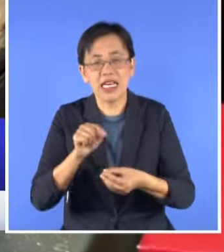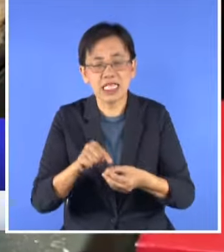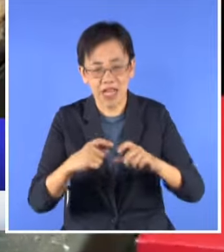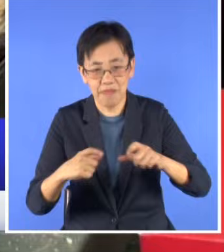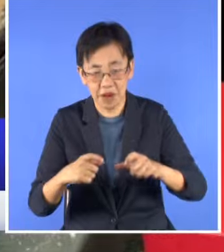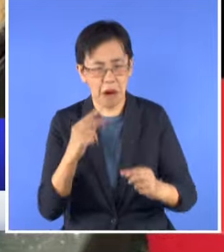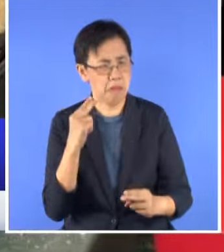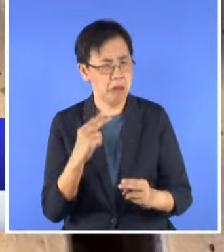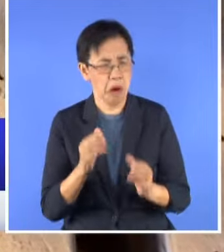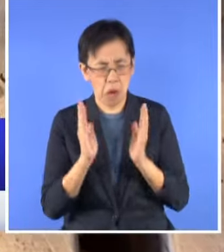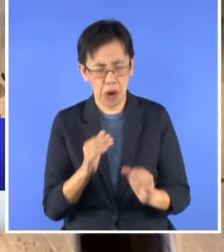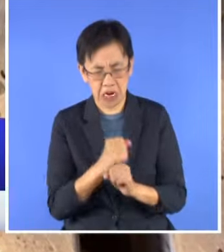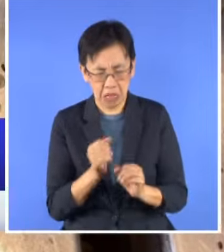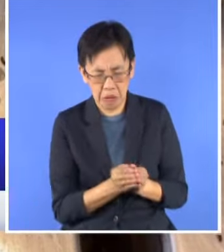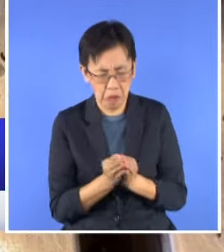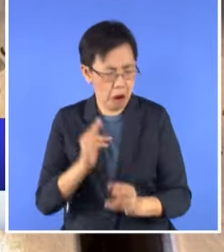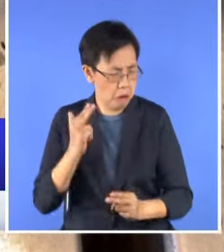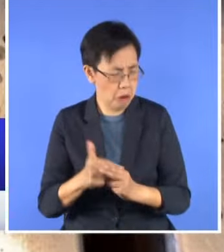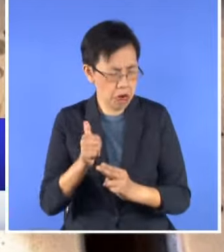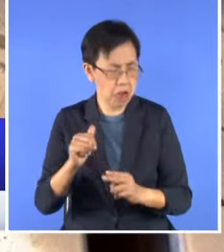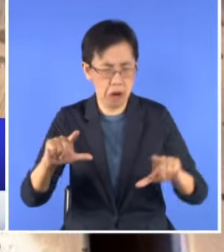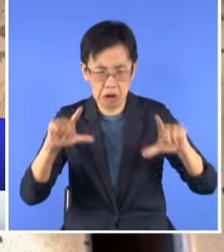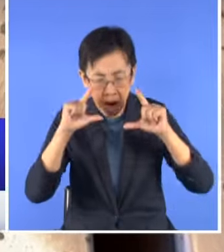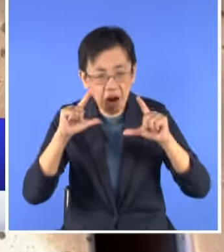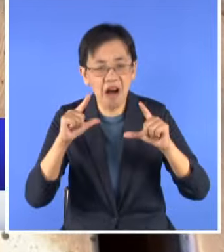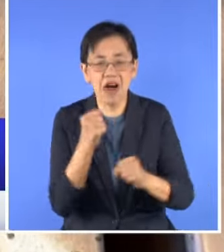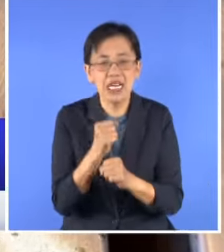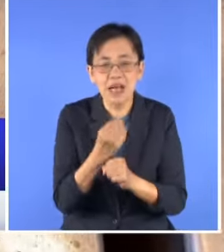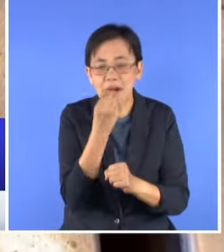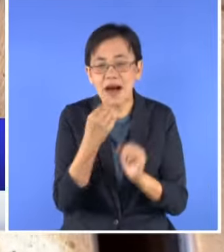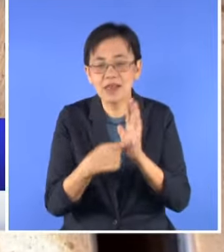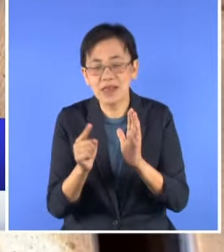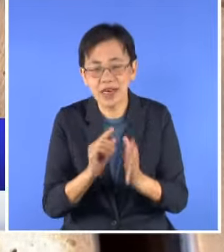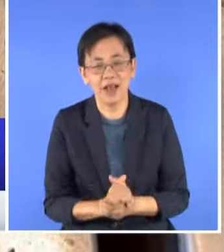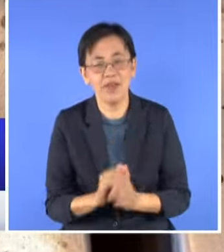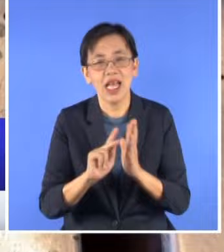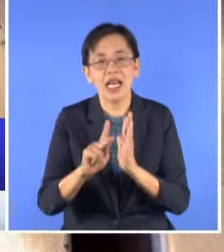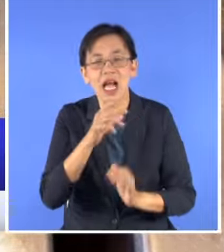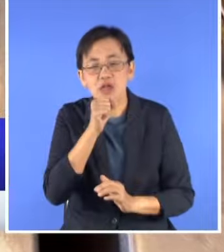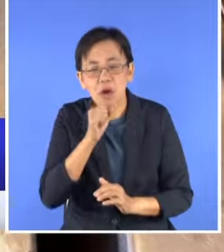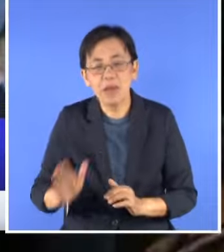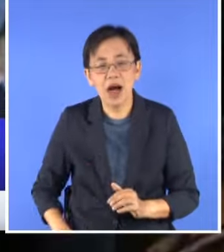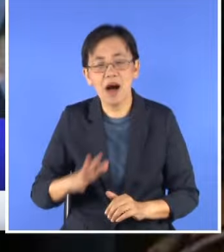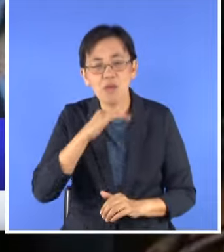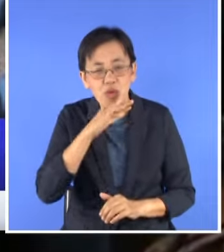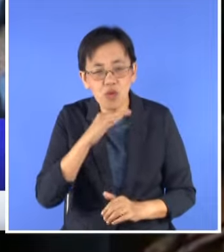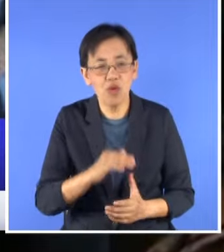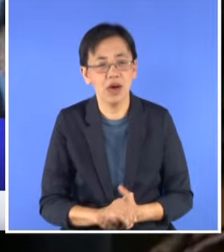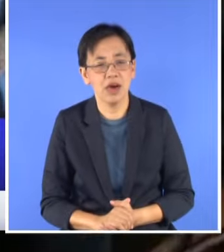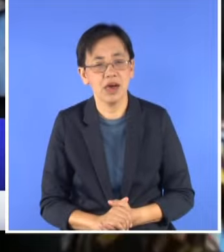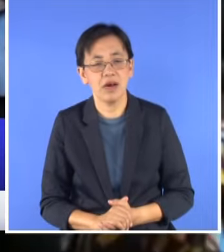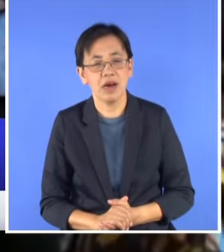ระดับแนวหน้าของประเทศมารังสรรค์เมนูพิเศษเพื่องานนี้โดยเฉพาะเช่นแกงส้มขาหมูมะม่วงยาย